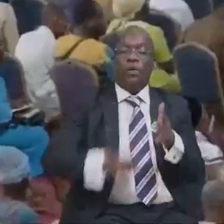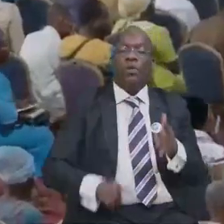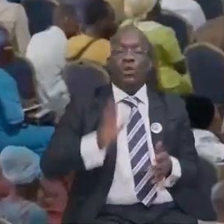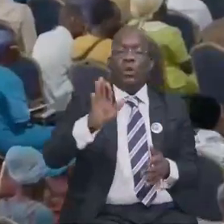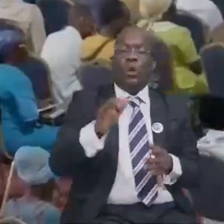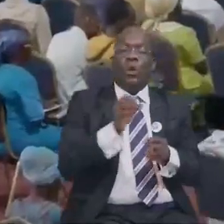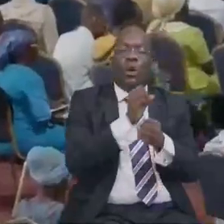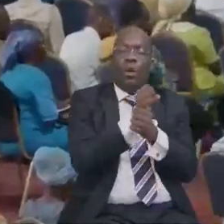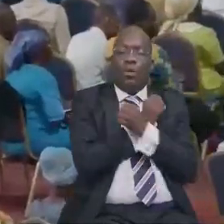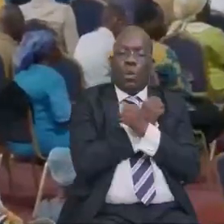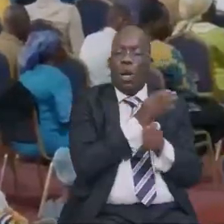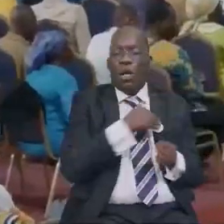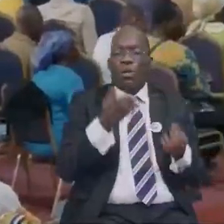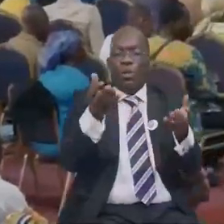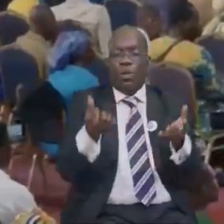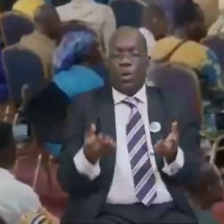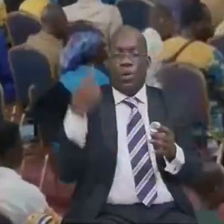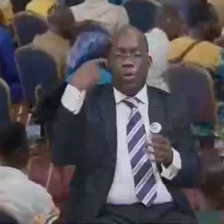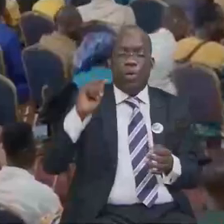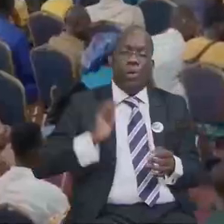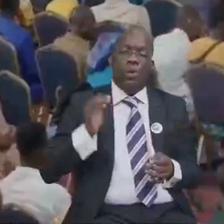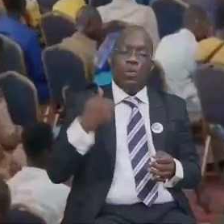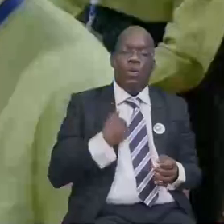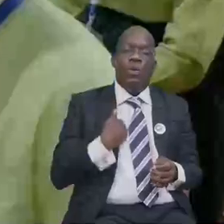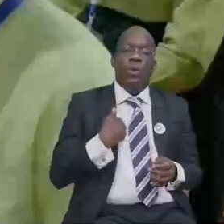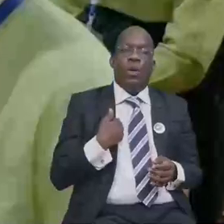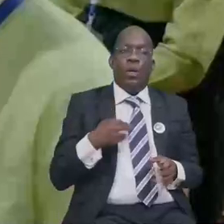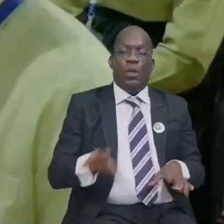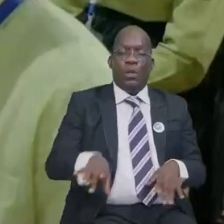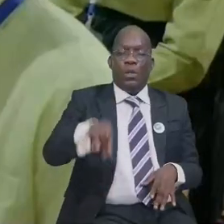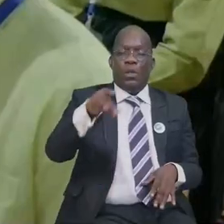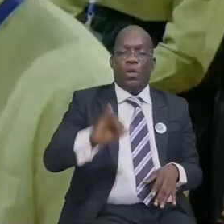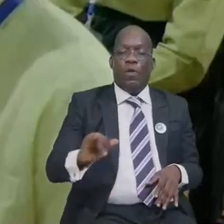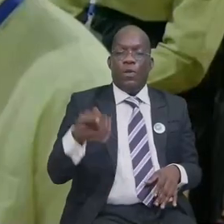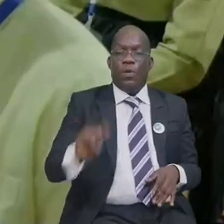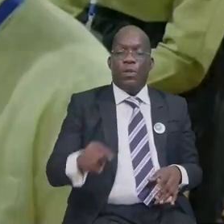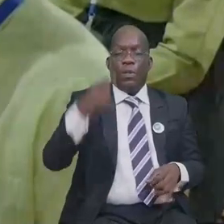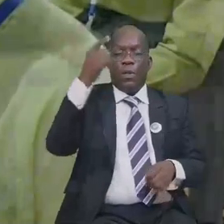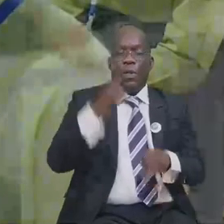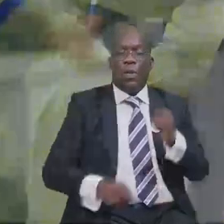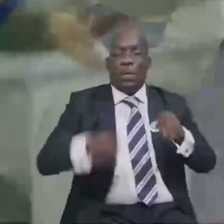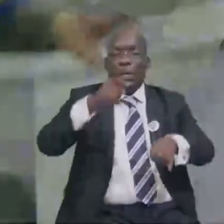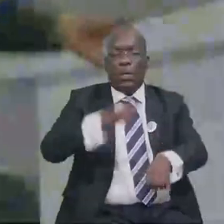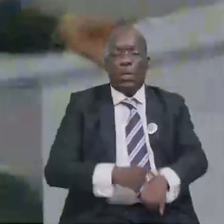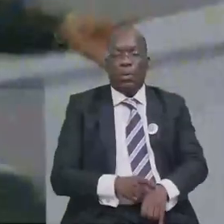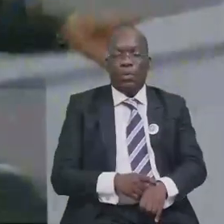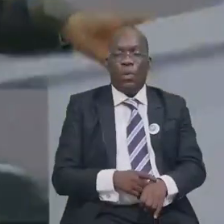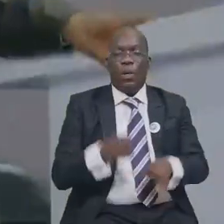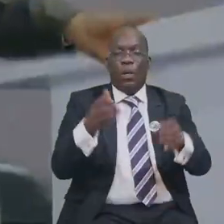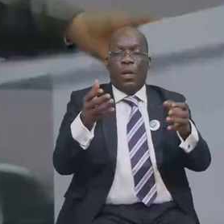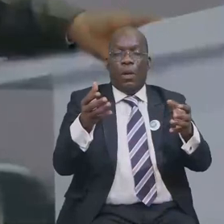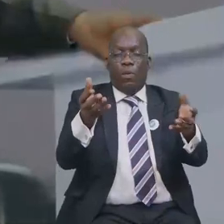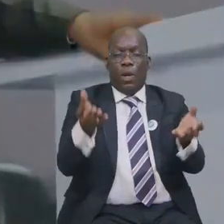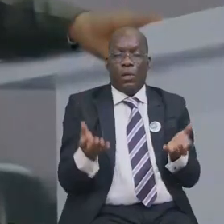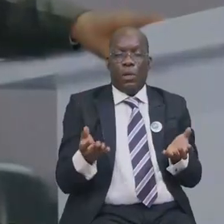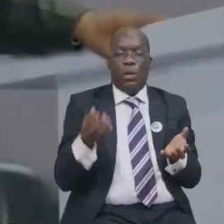amour pour les âmes. Découvrir la passion de la fin des temps pour la